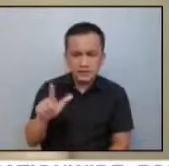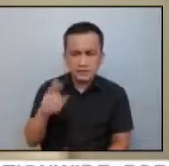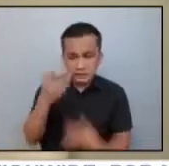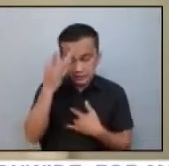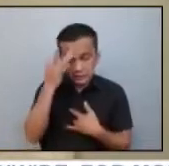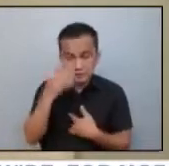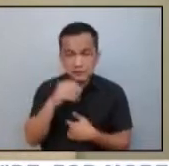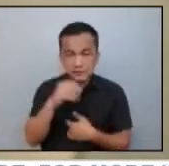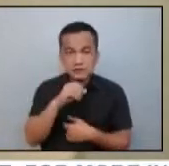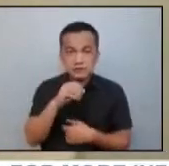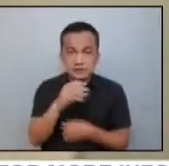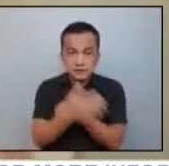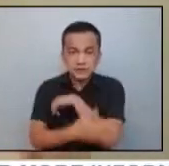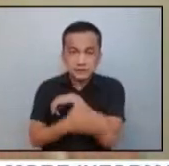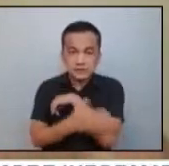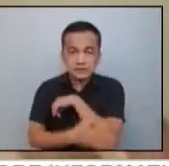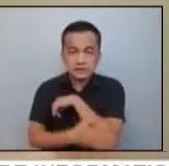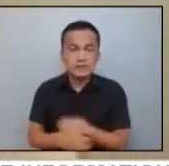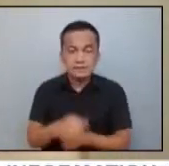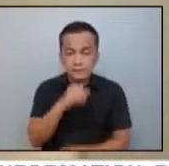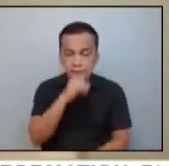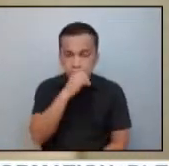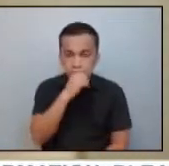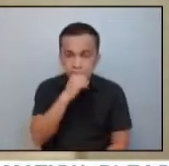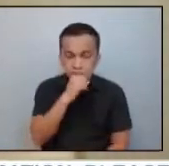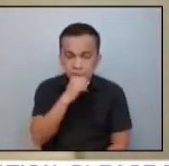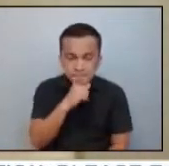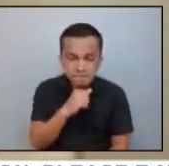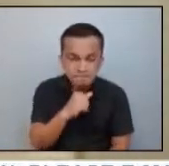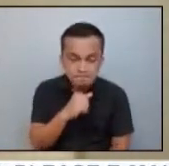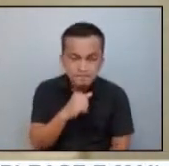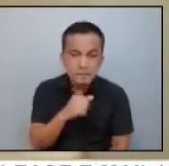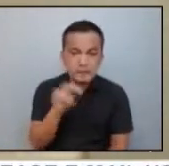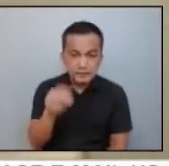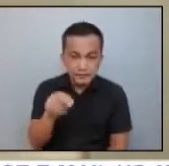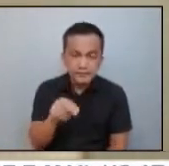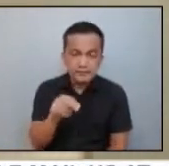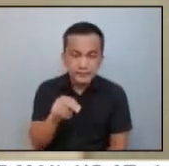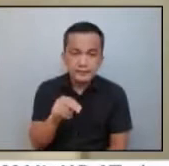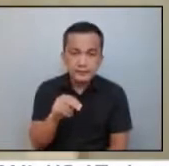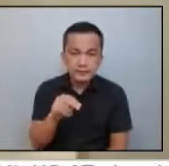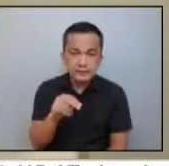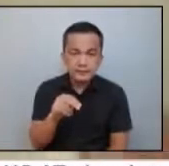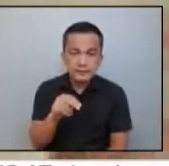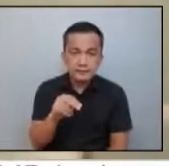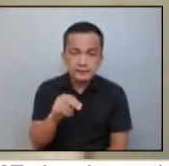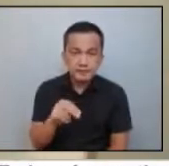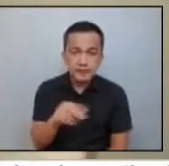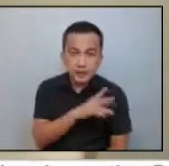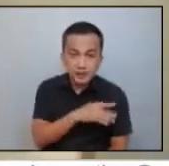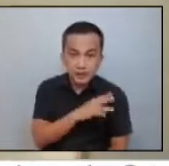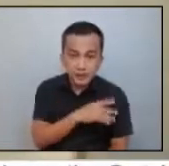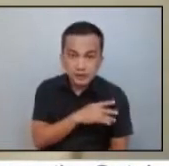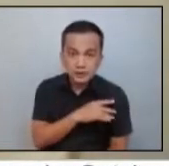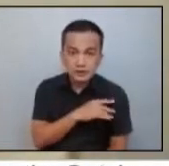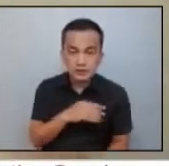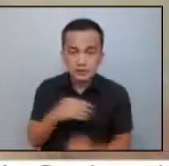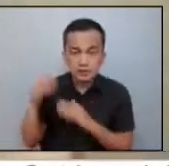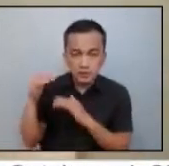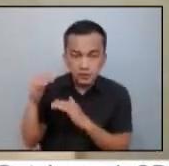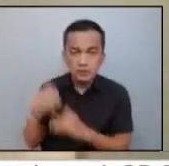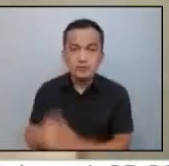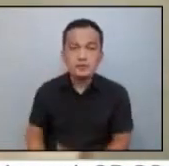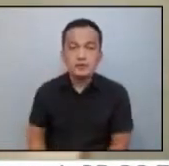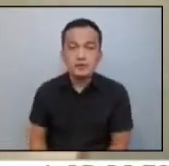ating bansa na nangangailangan po or yung nag-aantay ng isang pag-asa,